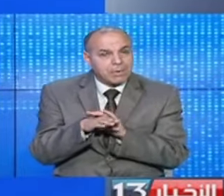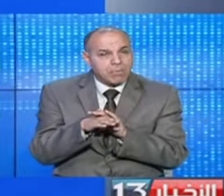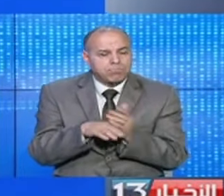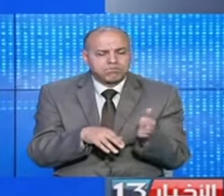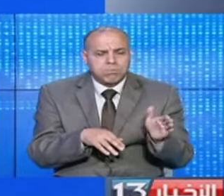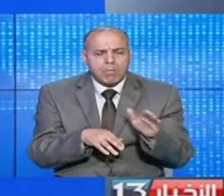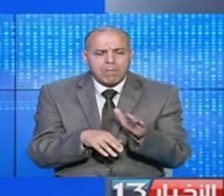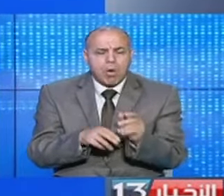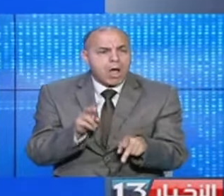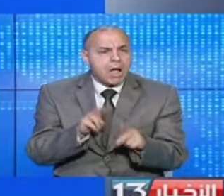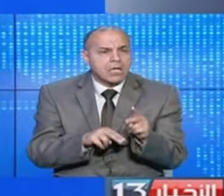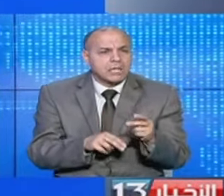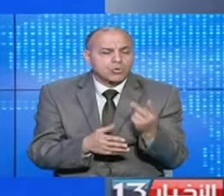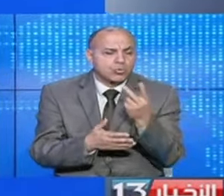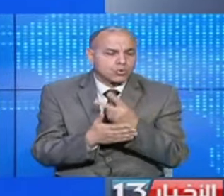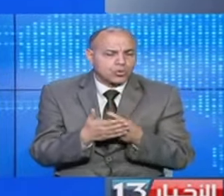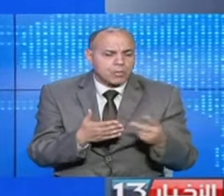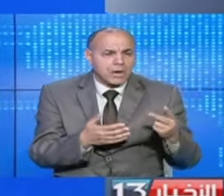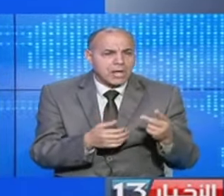وفاة أكثر من